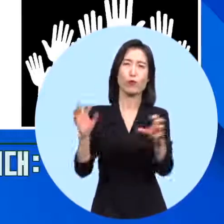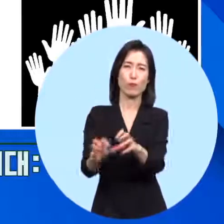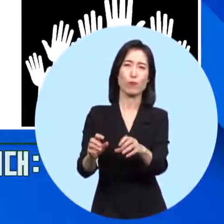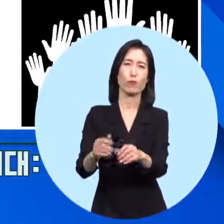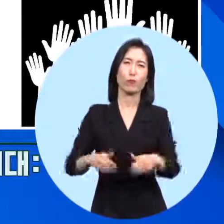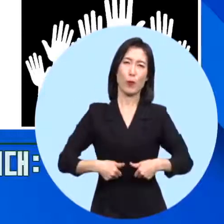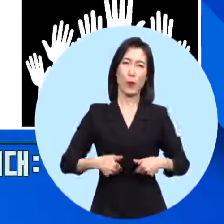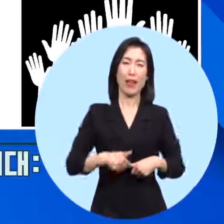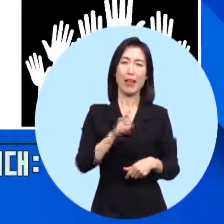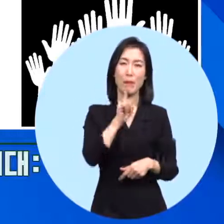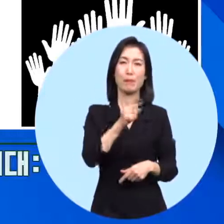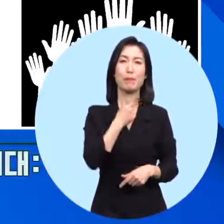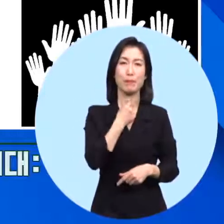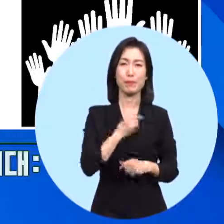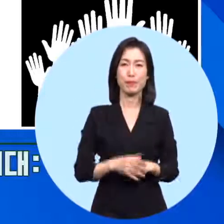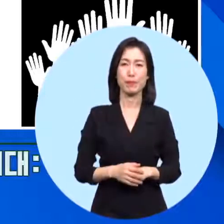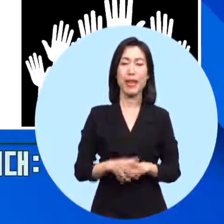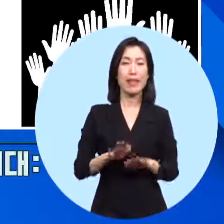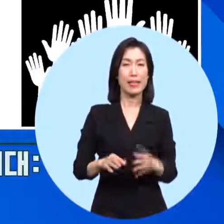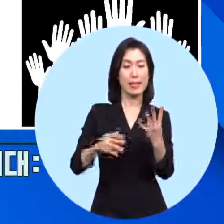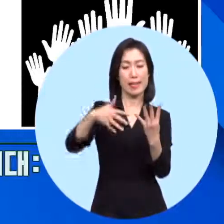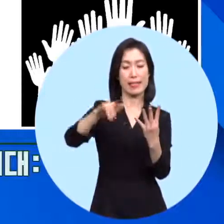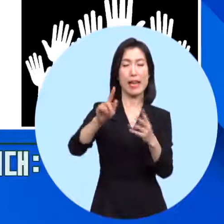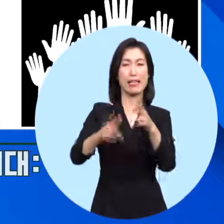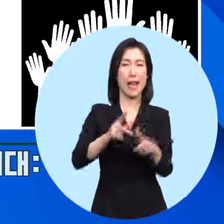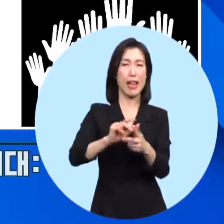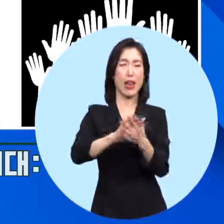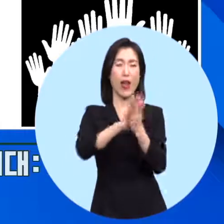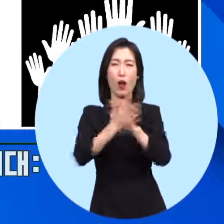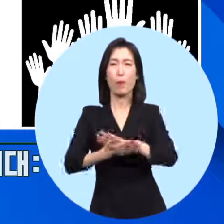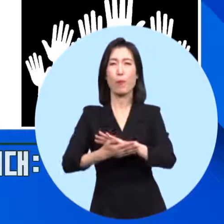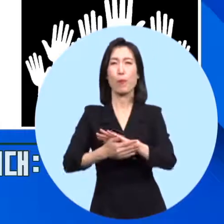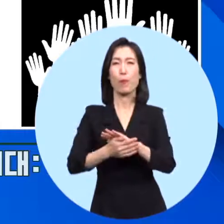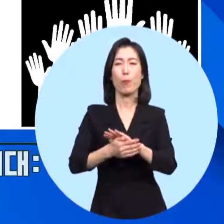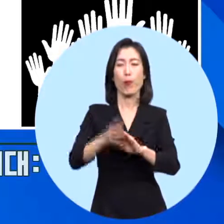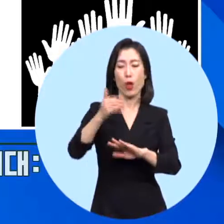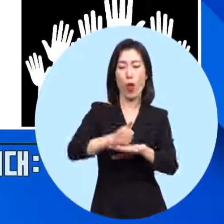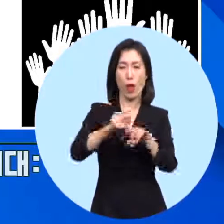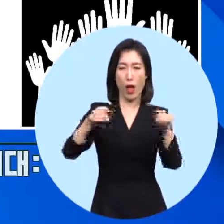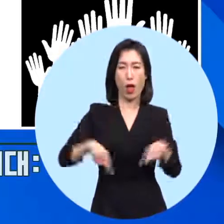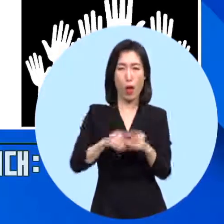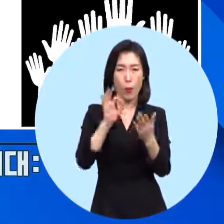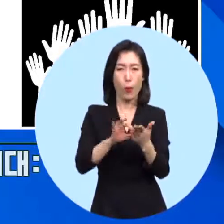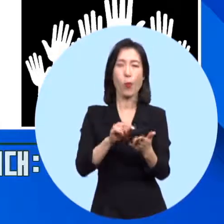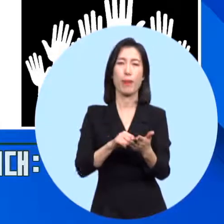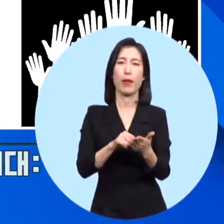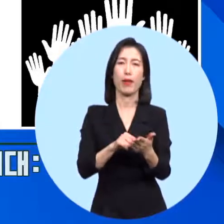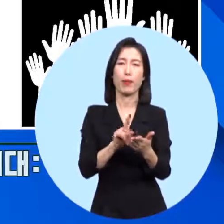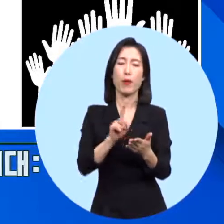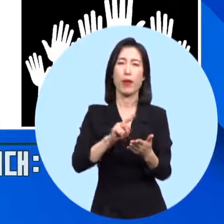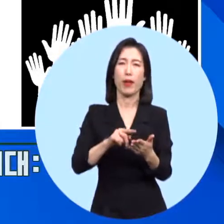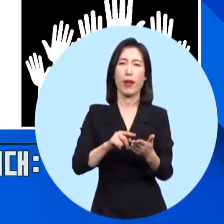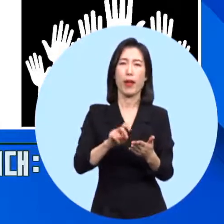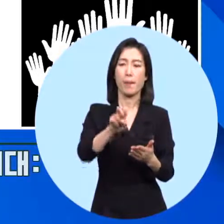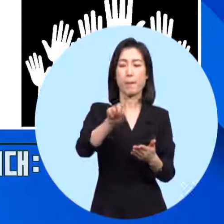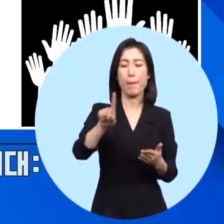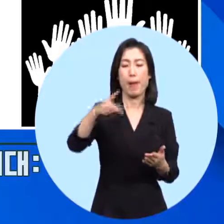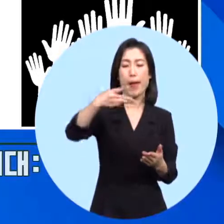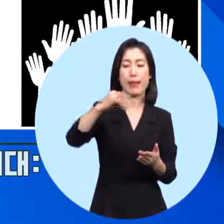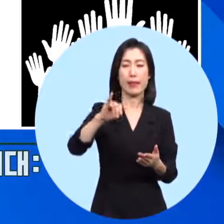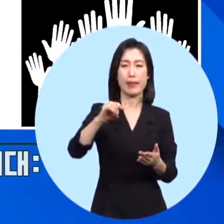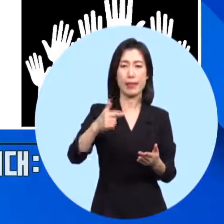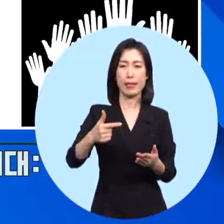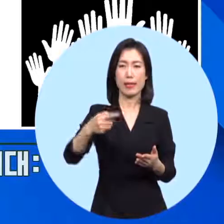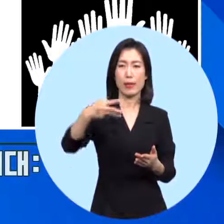오늘의 제4차 산업혁명 보고서의 마무리에 보면 진화 생물학자인 마틴